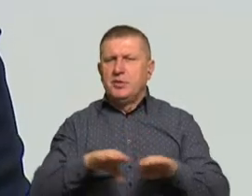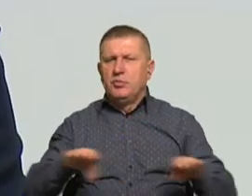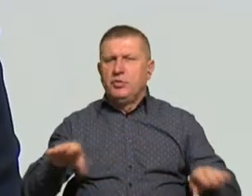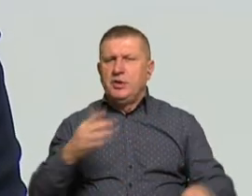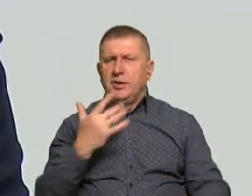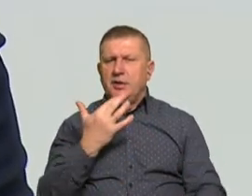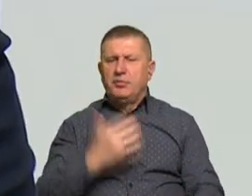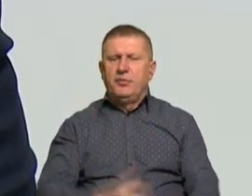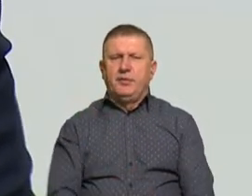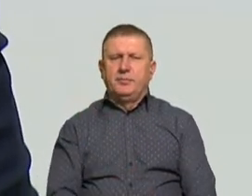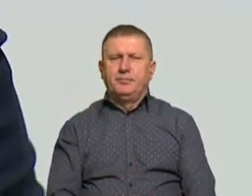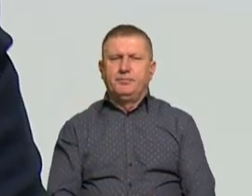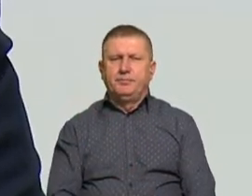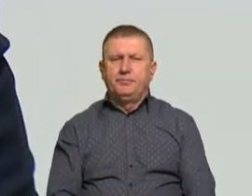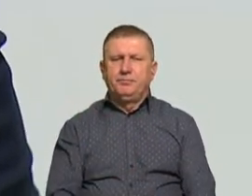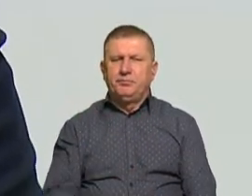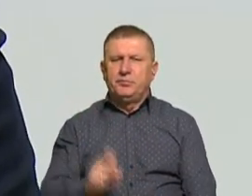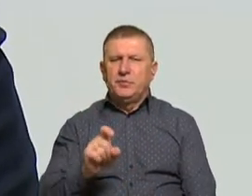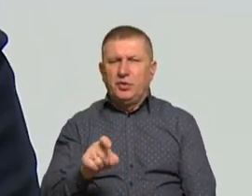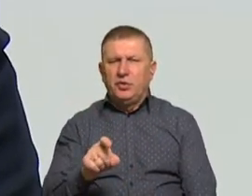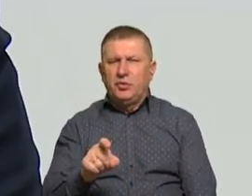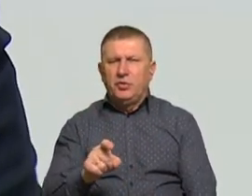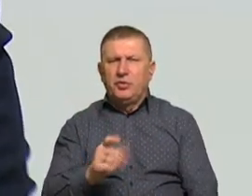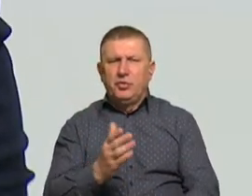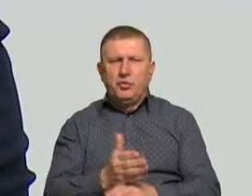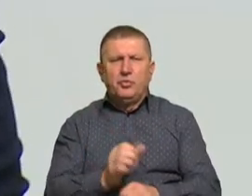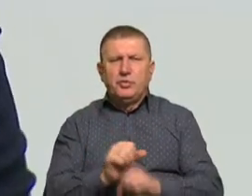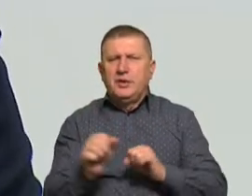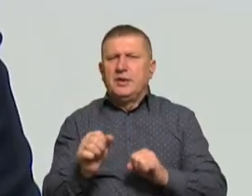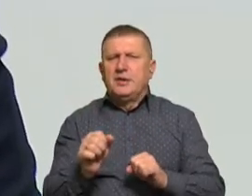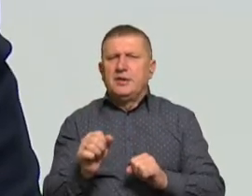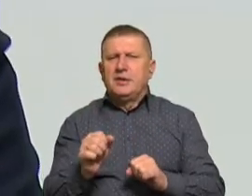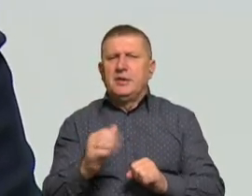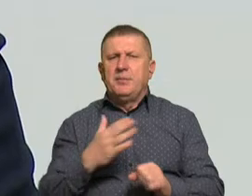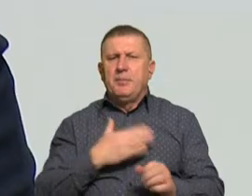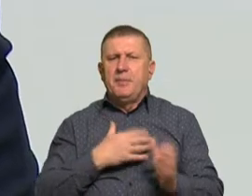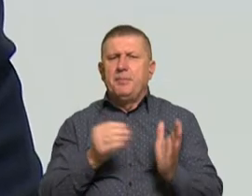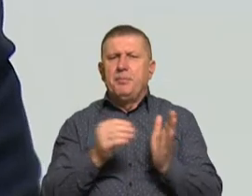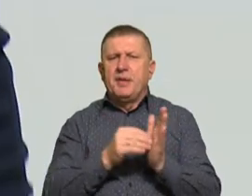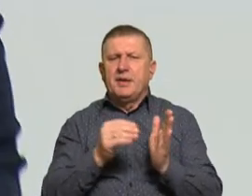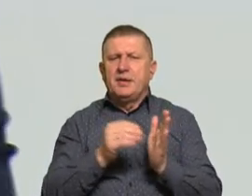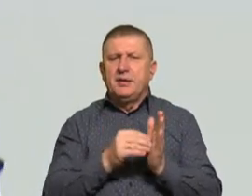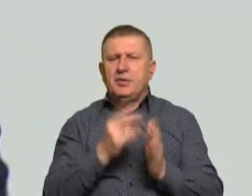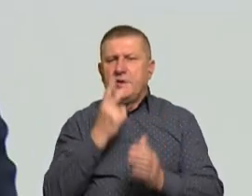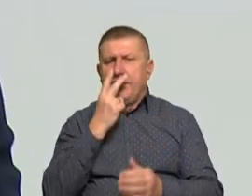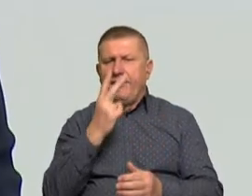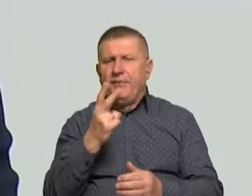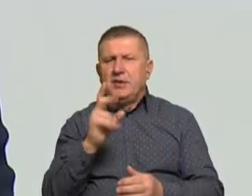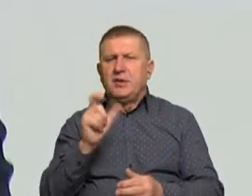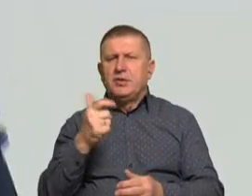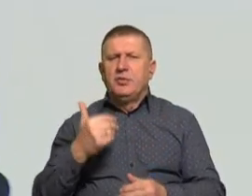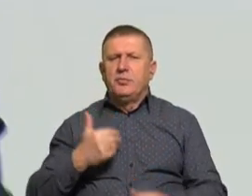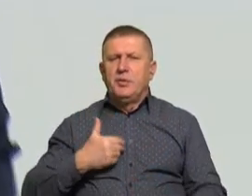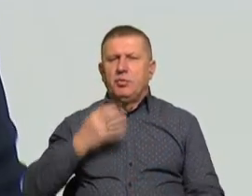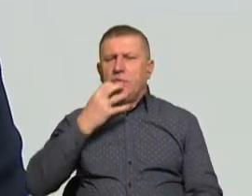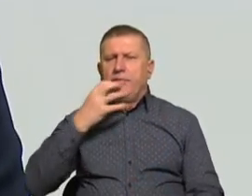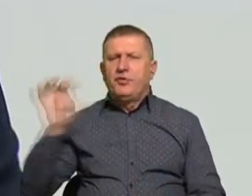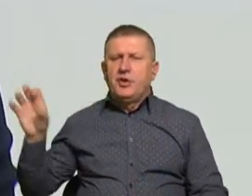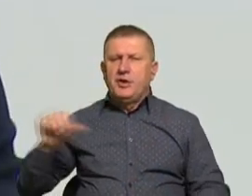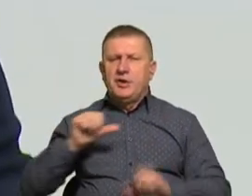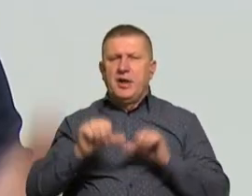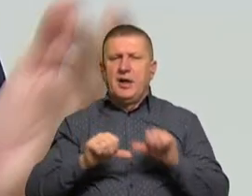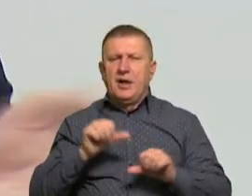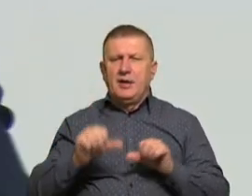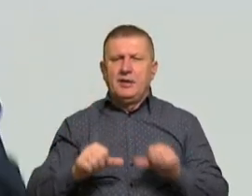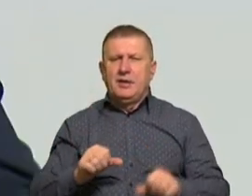wcześniej. No i to się już tak naprawdę dzieje, no bo ja jakby mam praktyczne też doświadczenie, widzę, jak to było w wcześniejszych latach i na przykład jestem